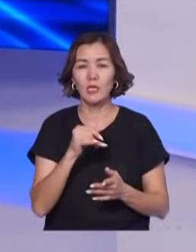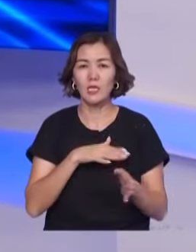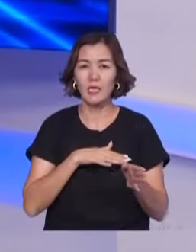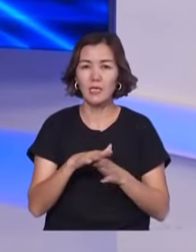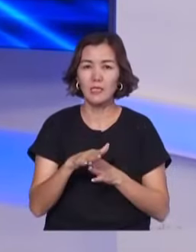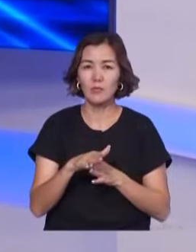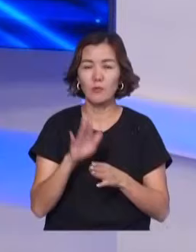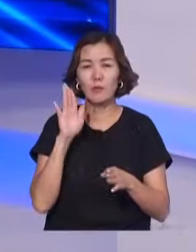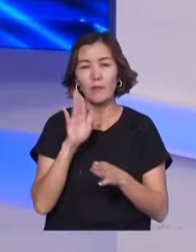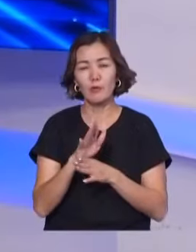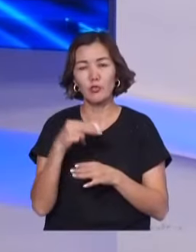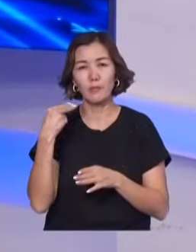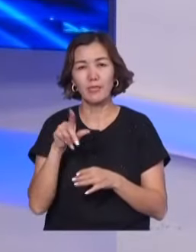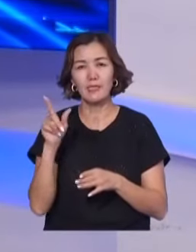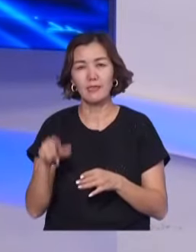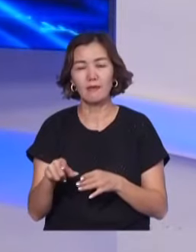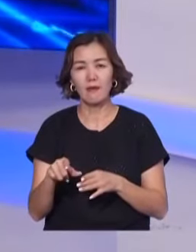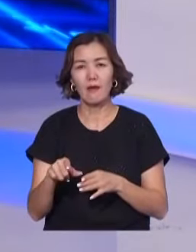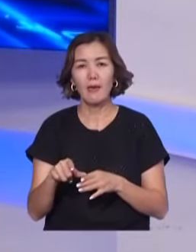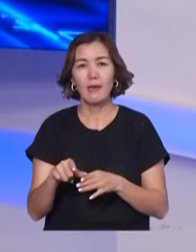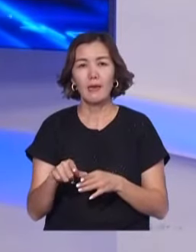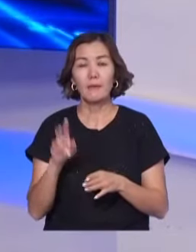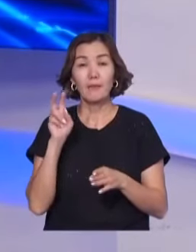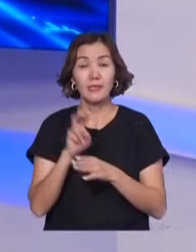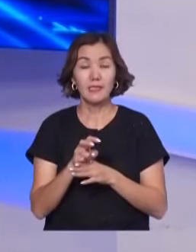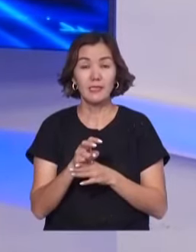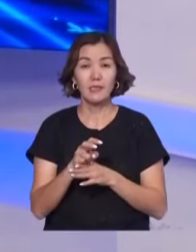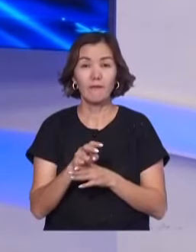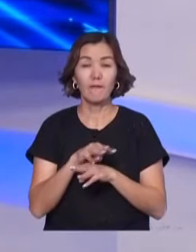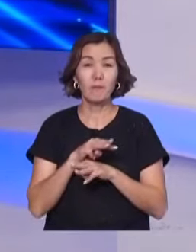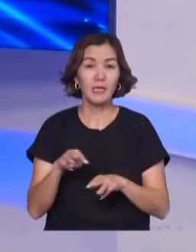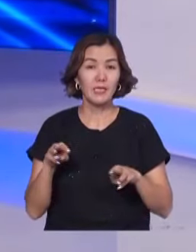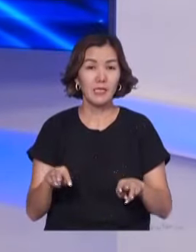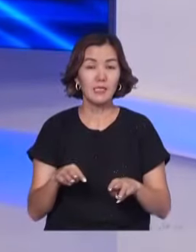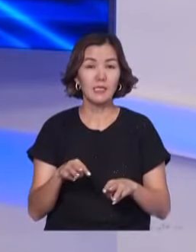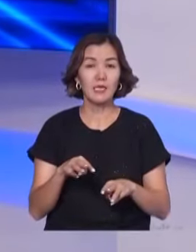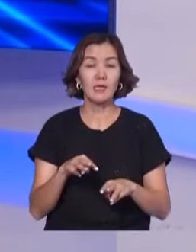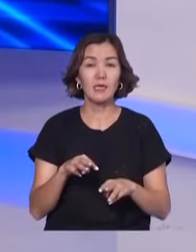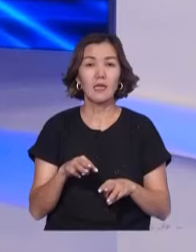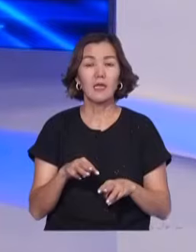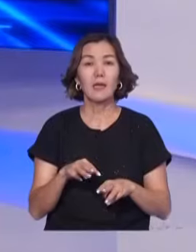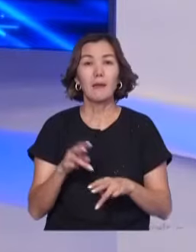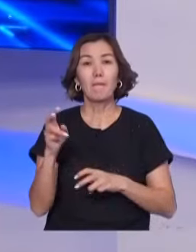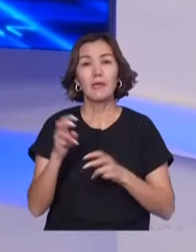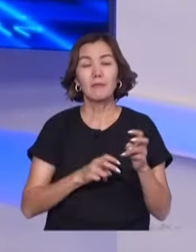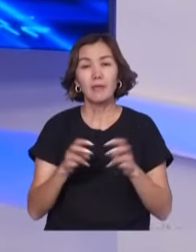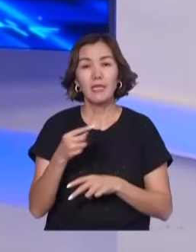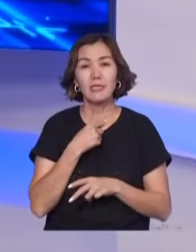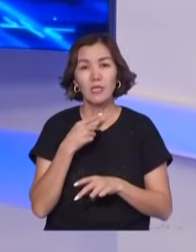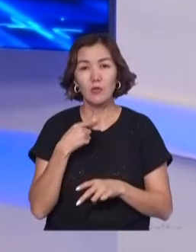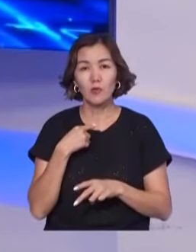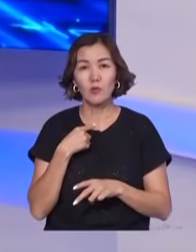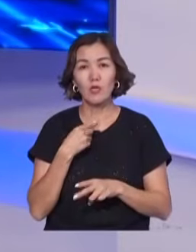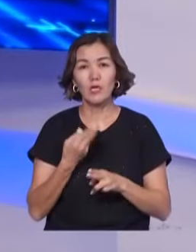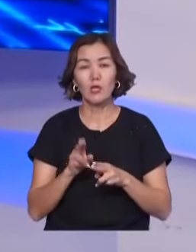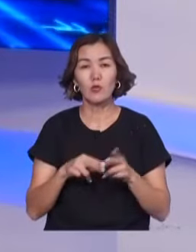Талдыкурган-Шарал, реализуемого по поручению президента страны. Посетил глава кабинета министров и градообразующие предприятия Талдыкургана, в